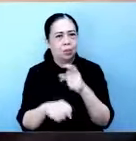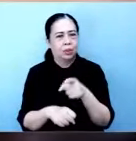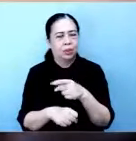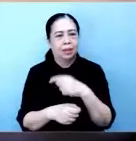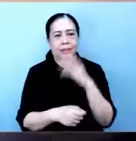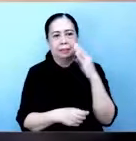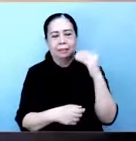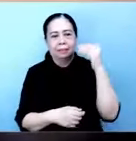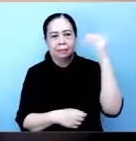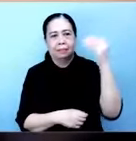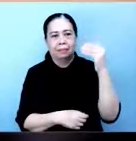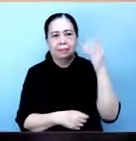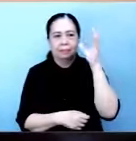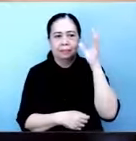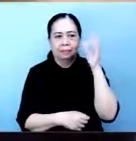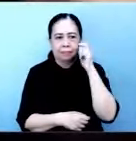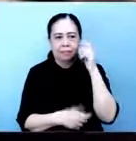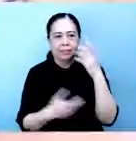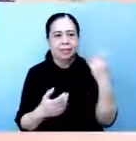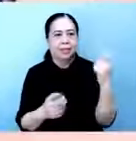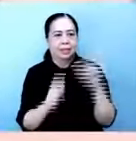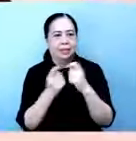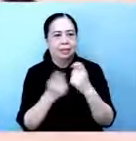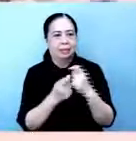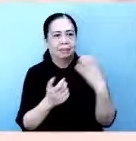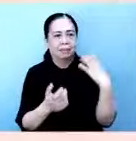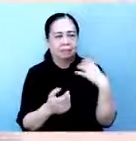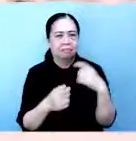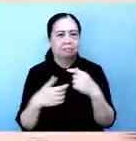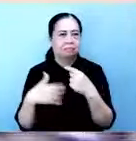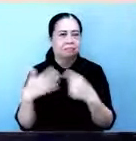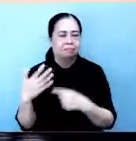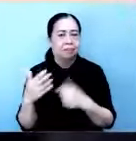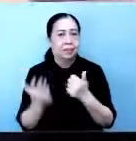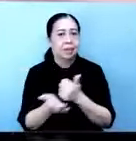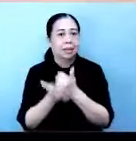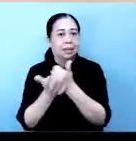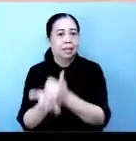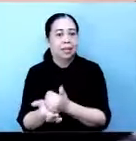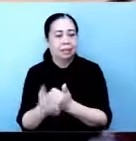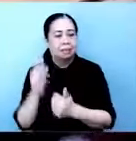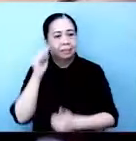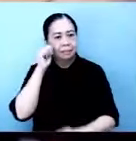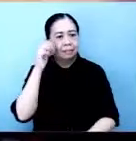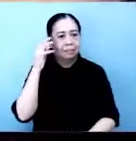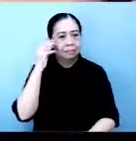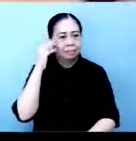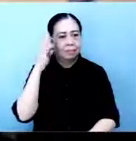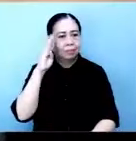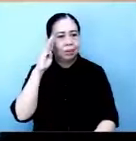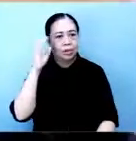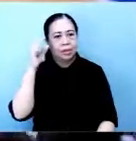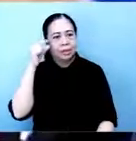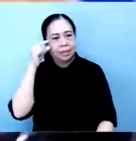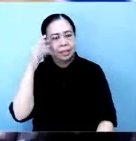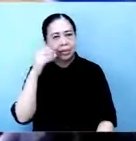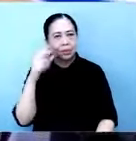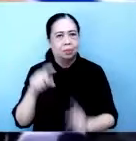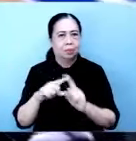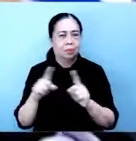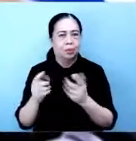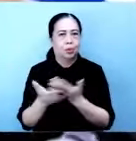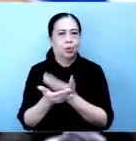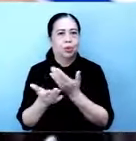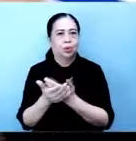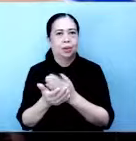Man Cliff Hodge at Team Captain Chris Newsom. Tutulungan sila nina Elaine Maleksi, Bong Quinto at rookie player Brandon